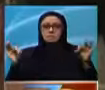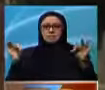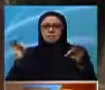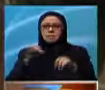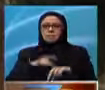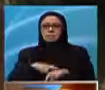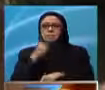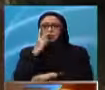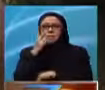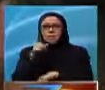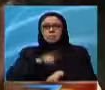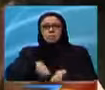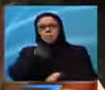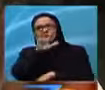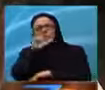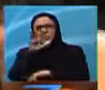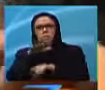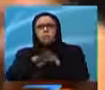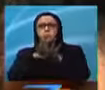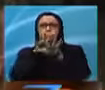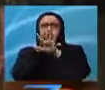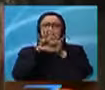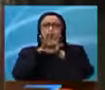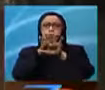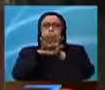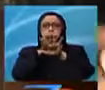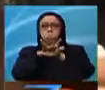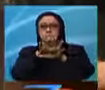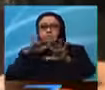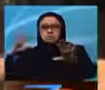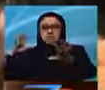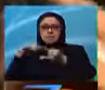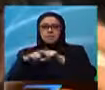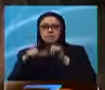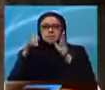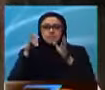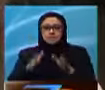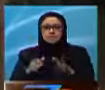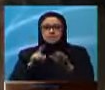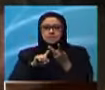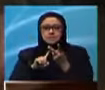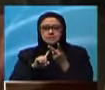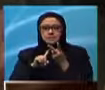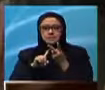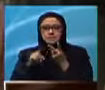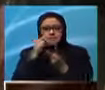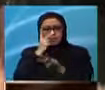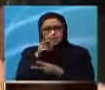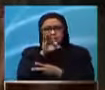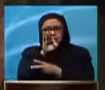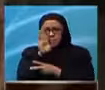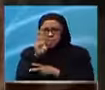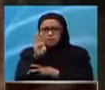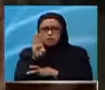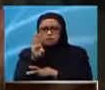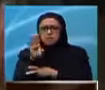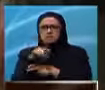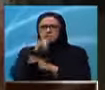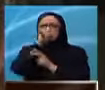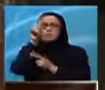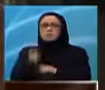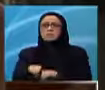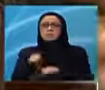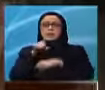5 dah macam ramai orang. Daripada pagi lah. Lepas tu kali kedua tu saya nampak daripada Facebook. Macam tu saya tanya pukul berapa